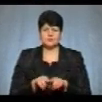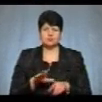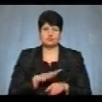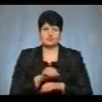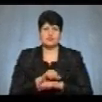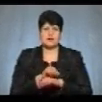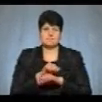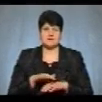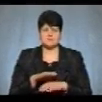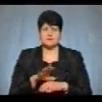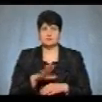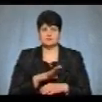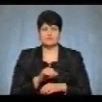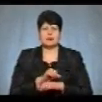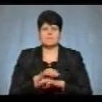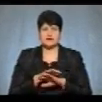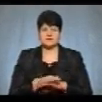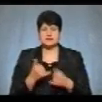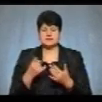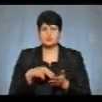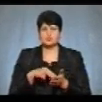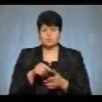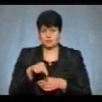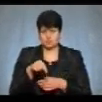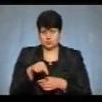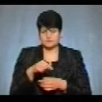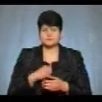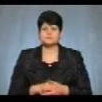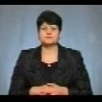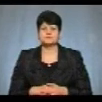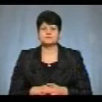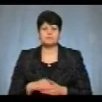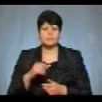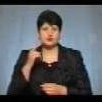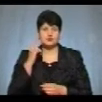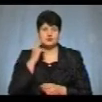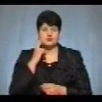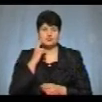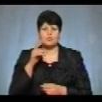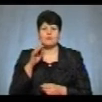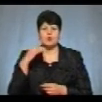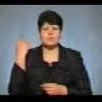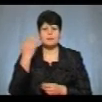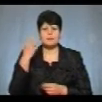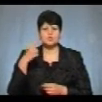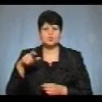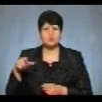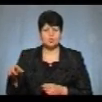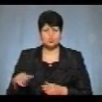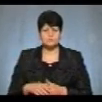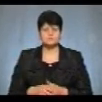Майдані. Був на Майдані. Зараз я стою тут. Чую, що про Небесну Сотню,